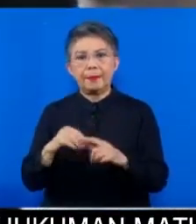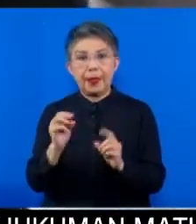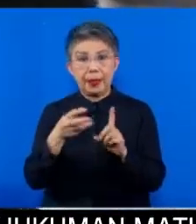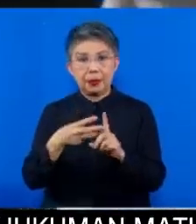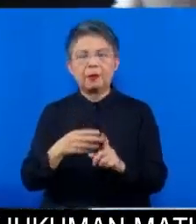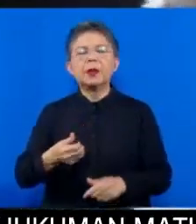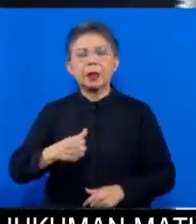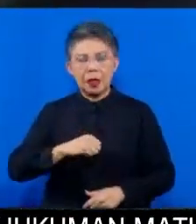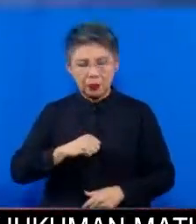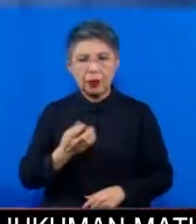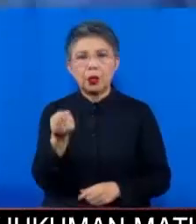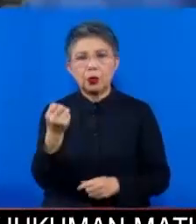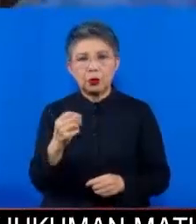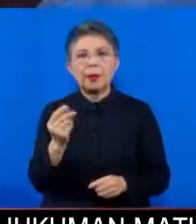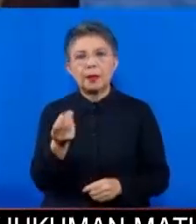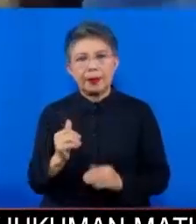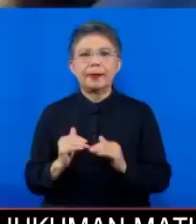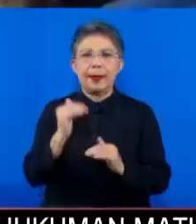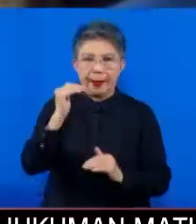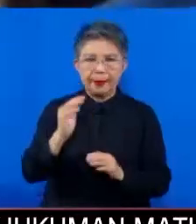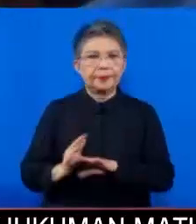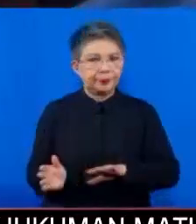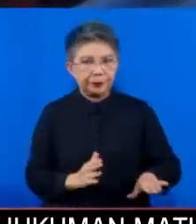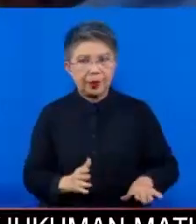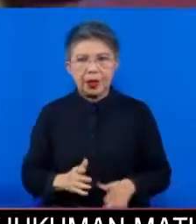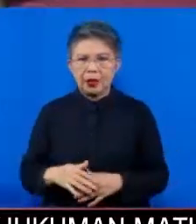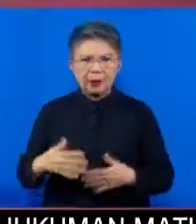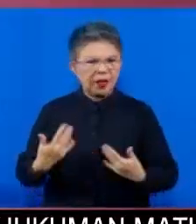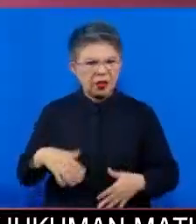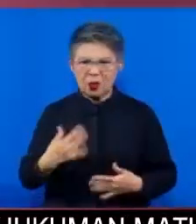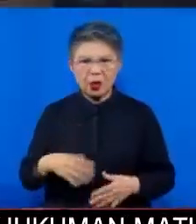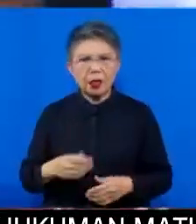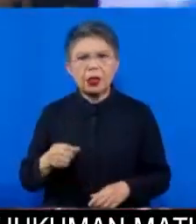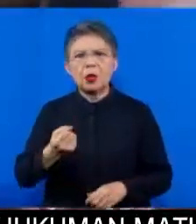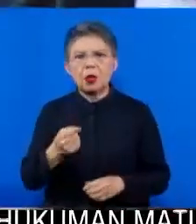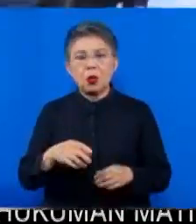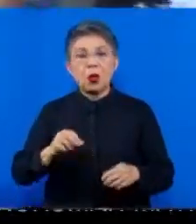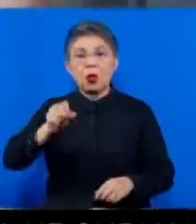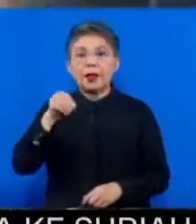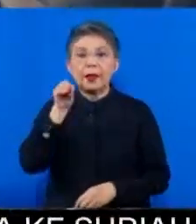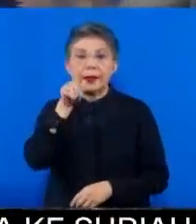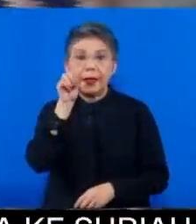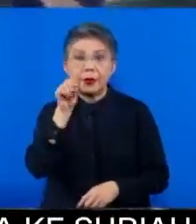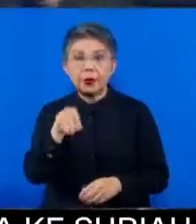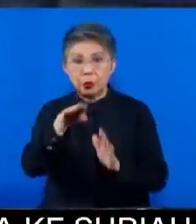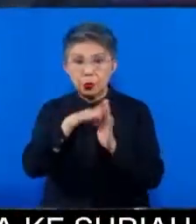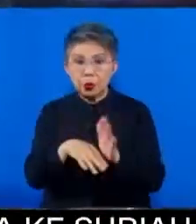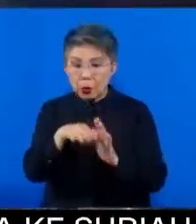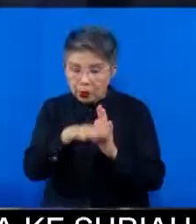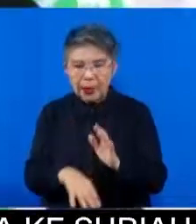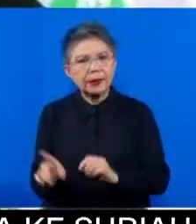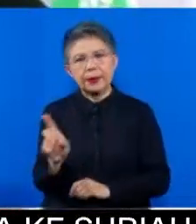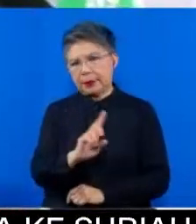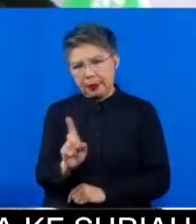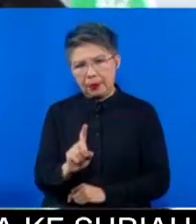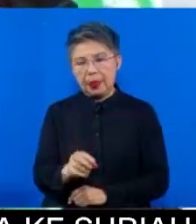harga telur ayam. Sebaliknya, ia tidak senang jika harga daging ayam turun terlalu rendah.